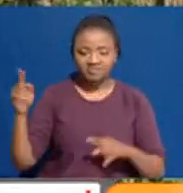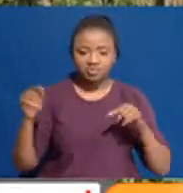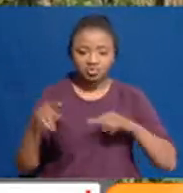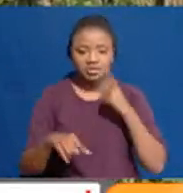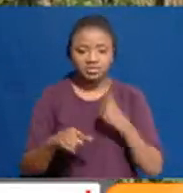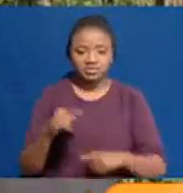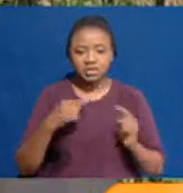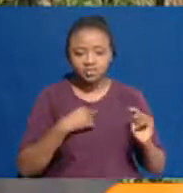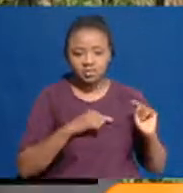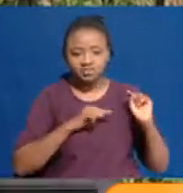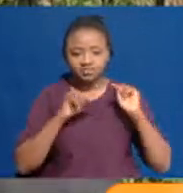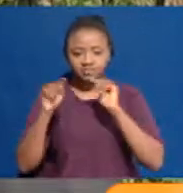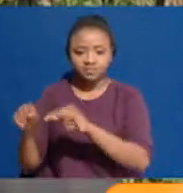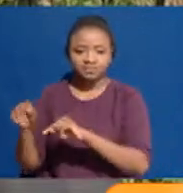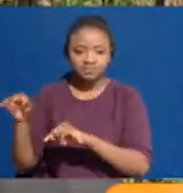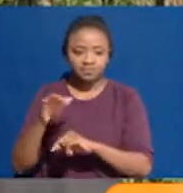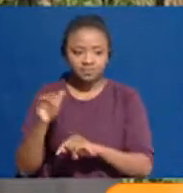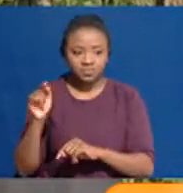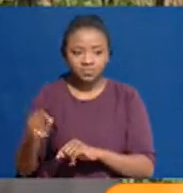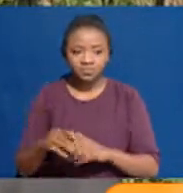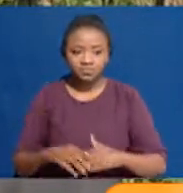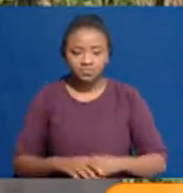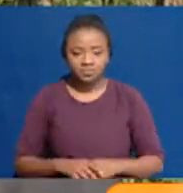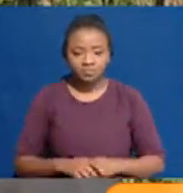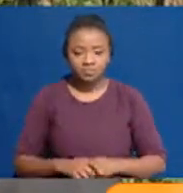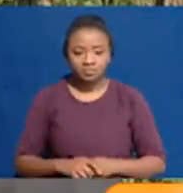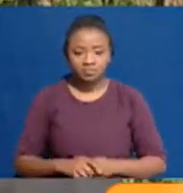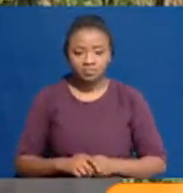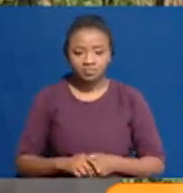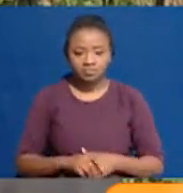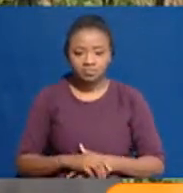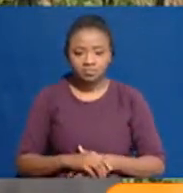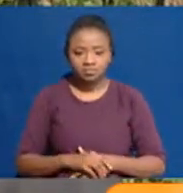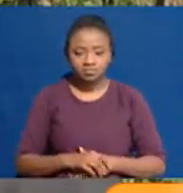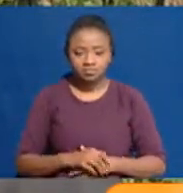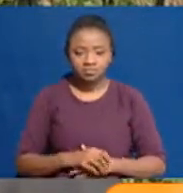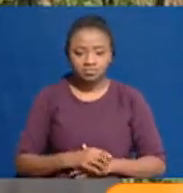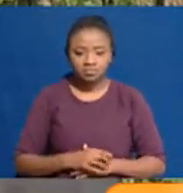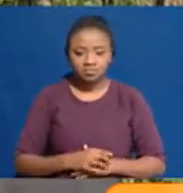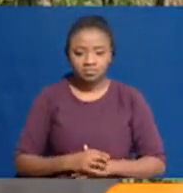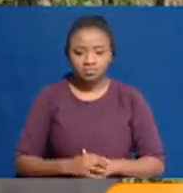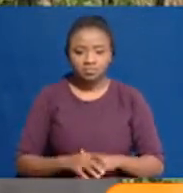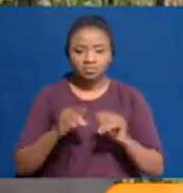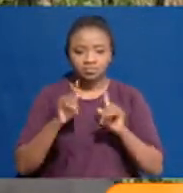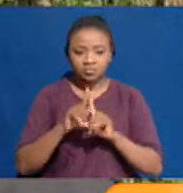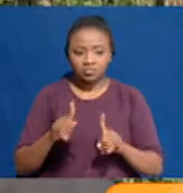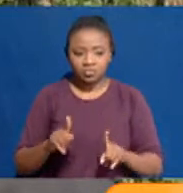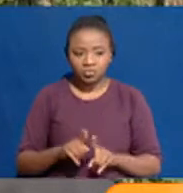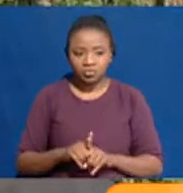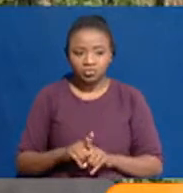30. Na kuonekana vile imezaa hayo itakuwa chini ya